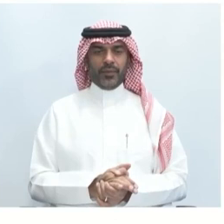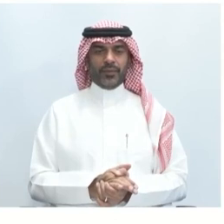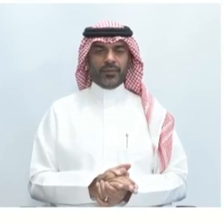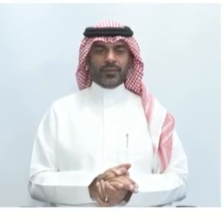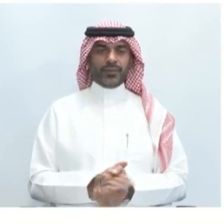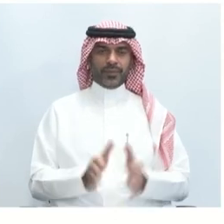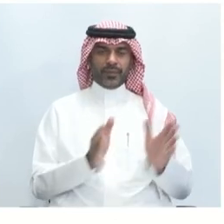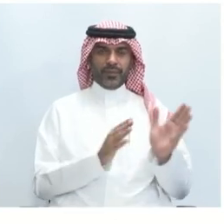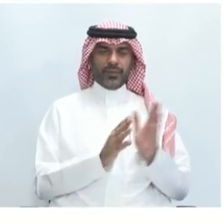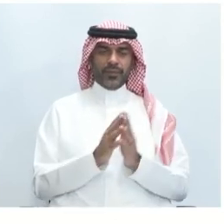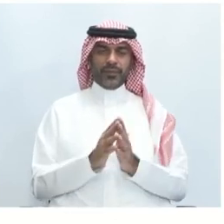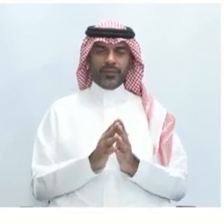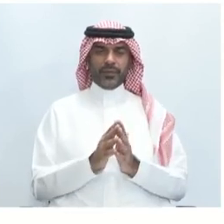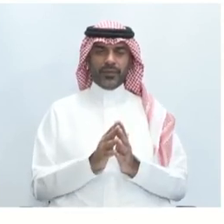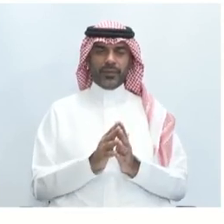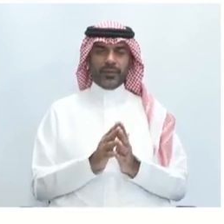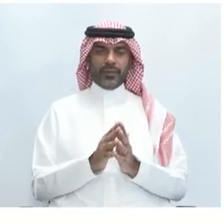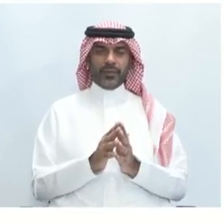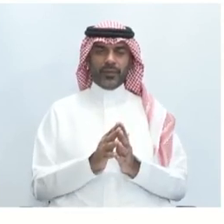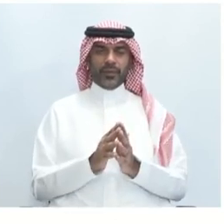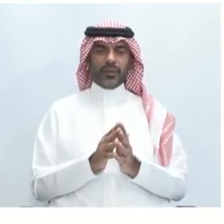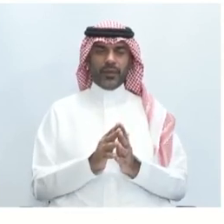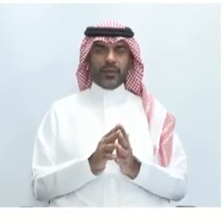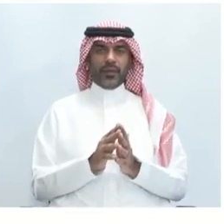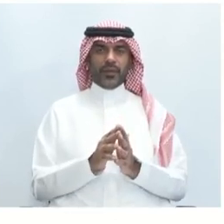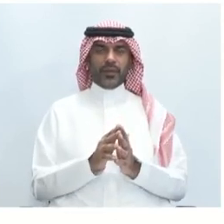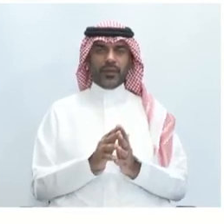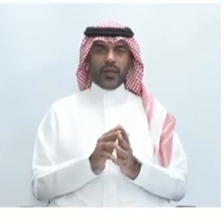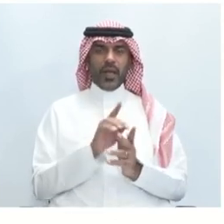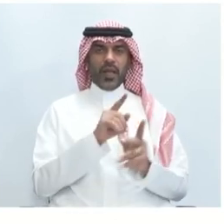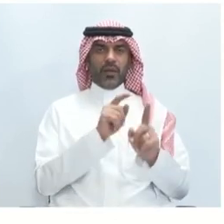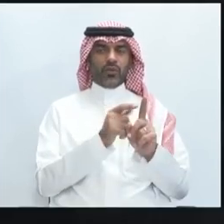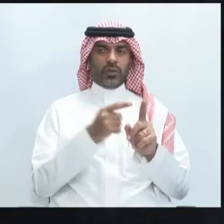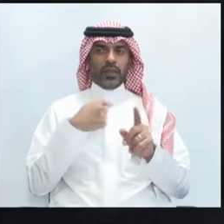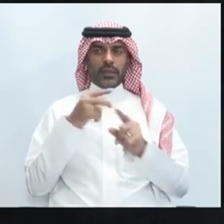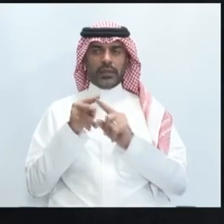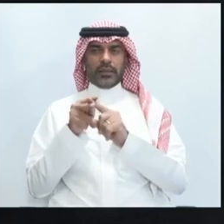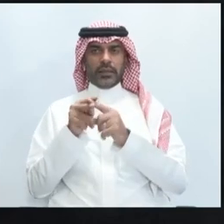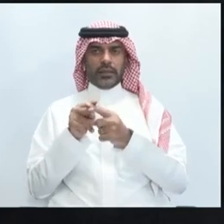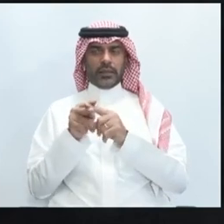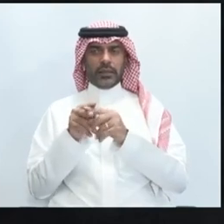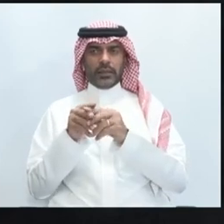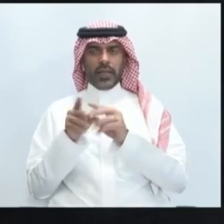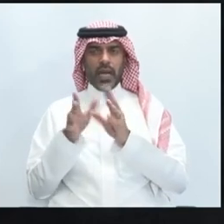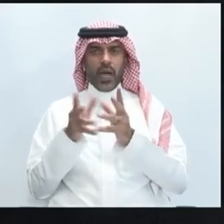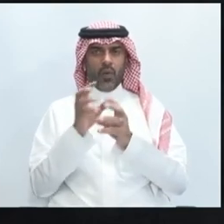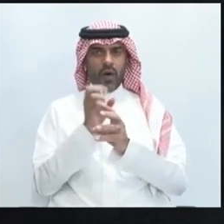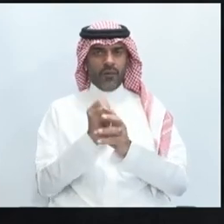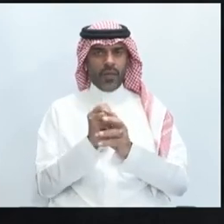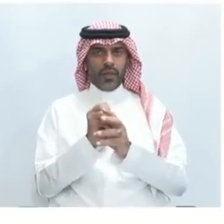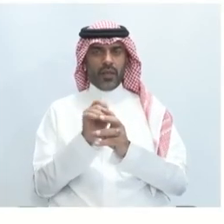ولدينا هنا او التحرير نستطيع من خلالها ان نقوم بانشاء مشروع جديد او حفظ